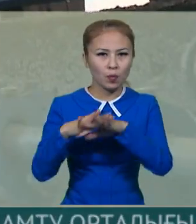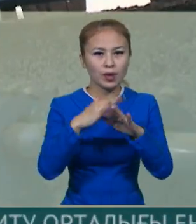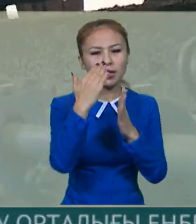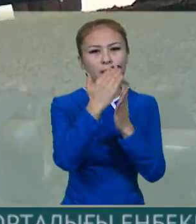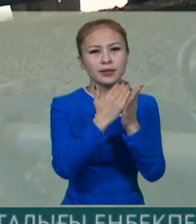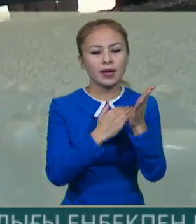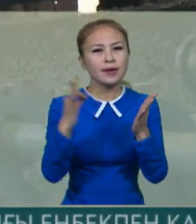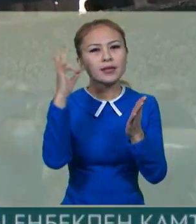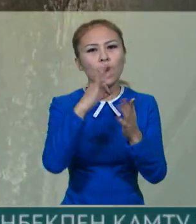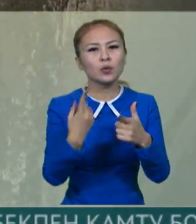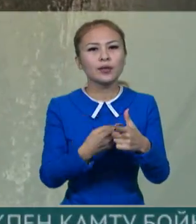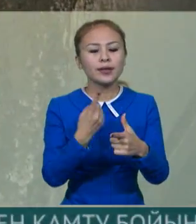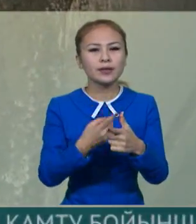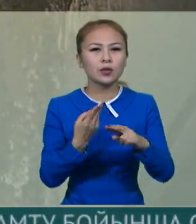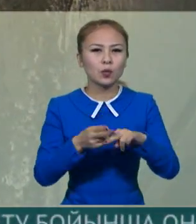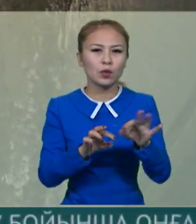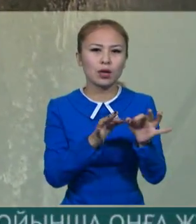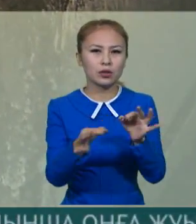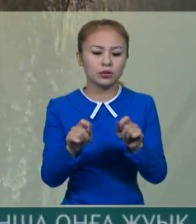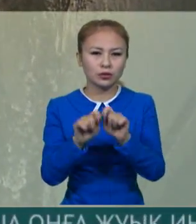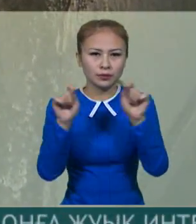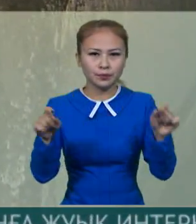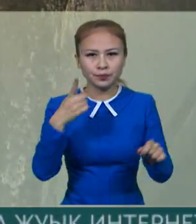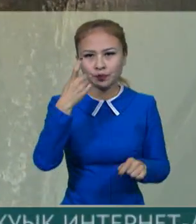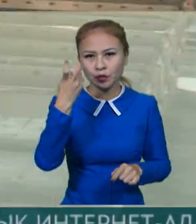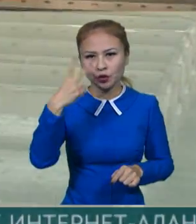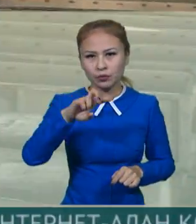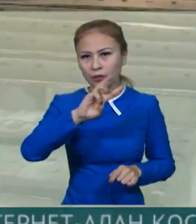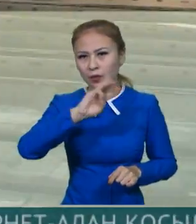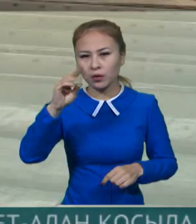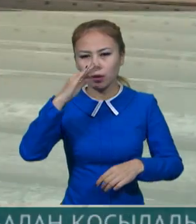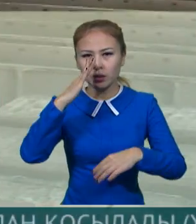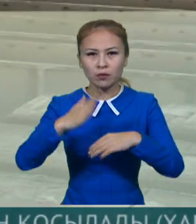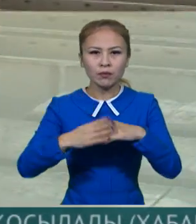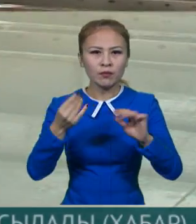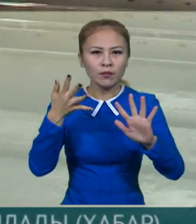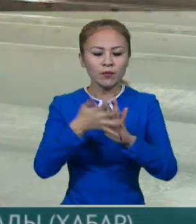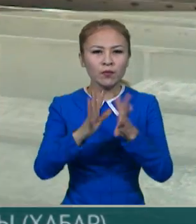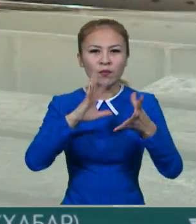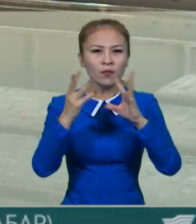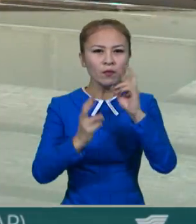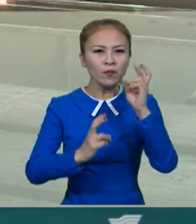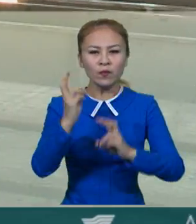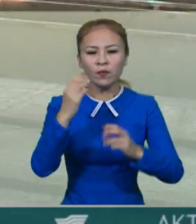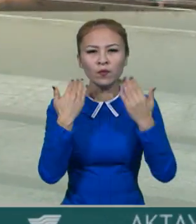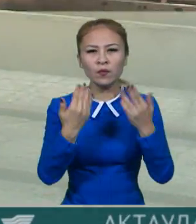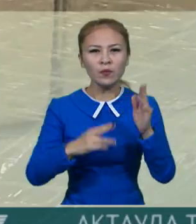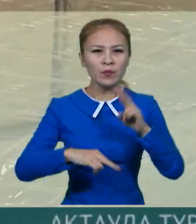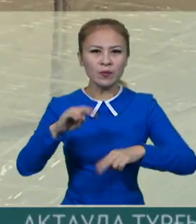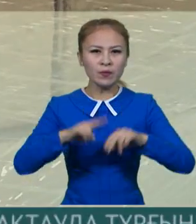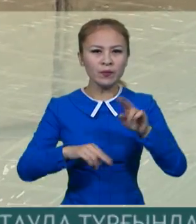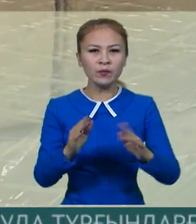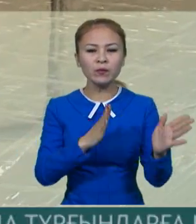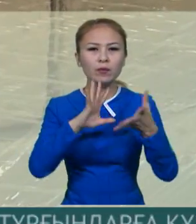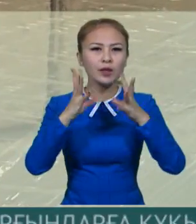даму бағдарламасының аясында аудандағы индустриалды аймақта ашылған. 120 миллион теңге жұмсалып салынған кәсіпорынның өңірдегі